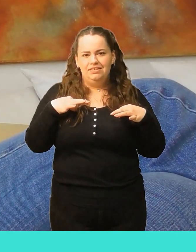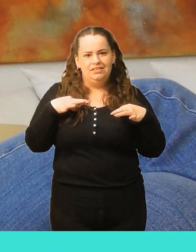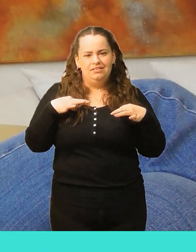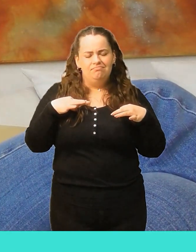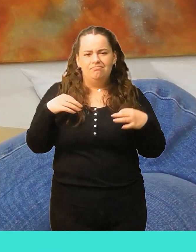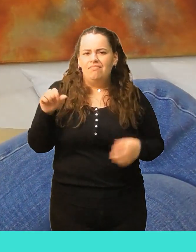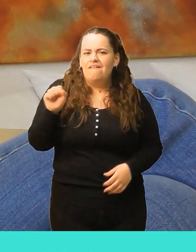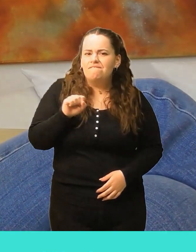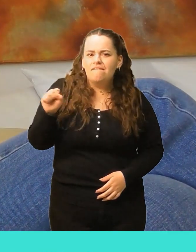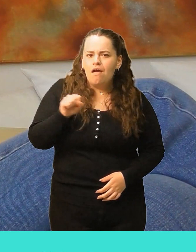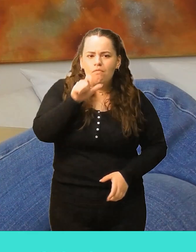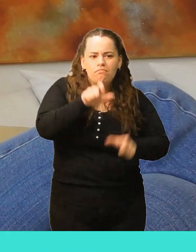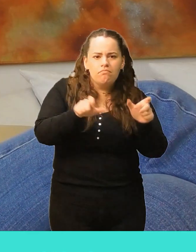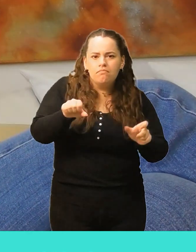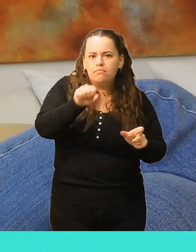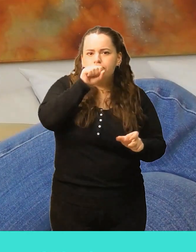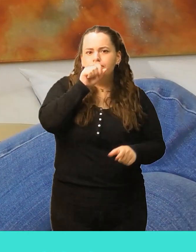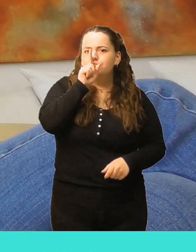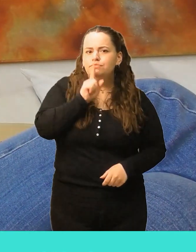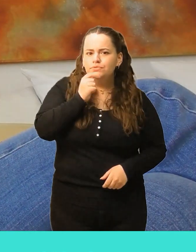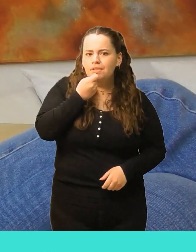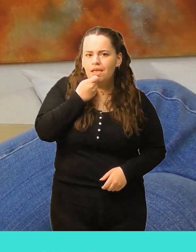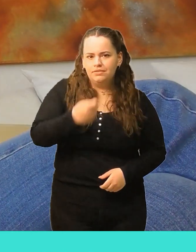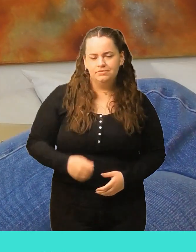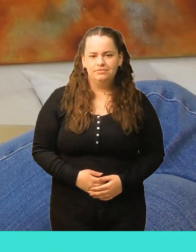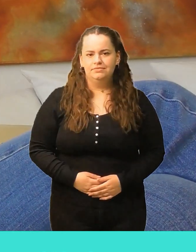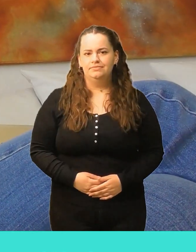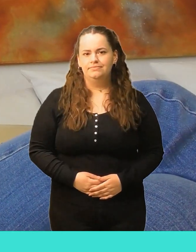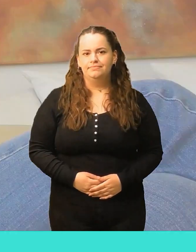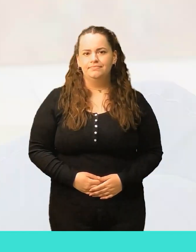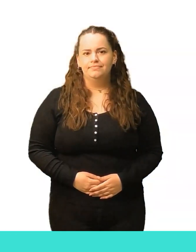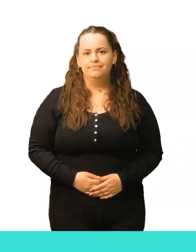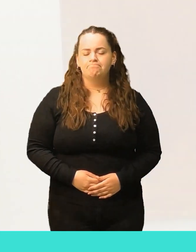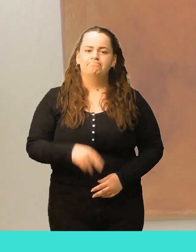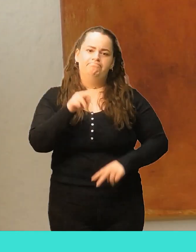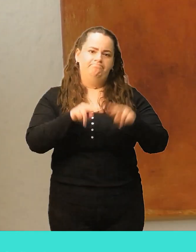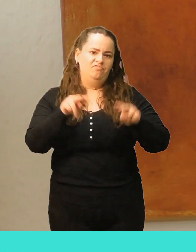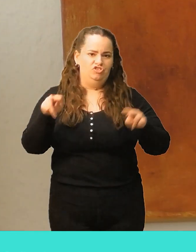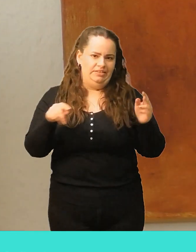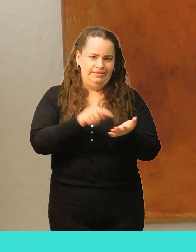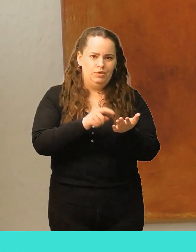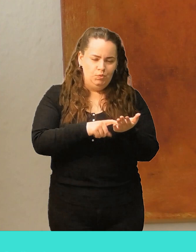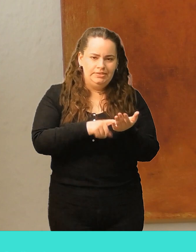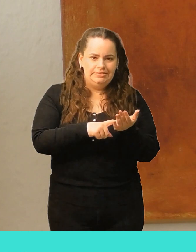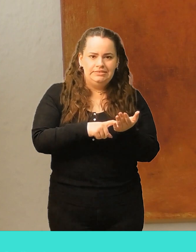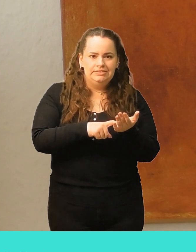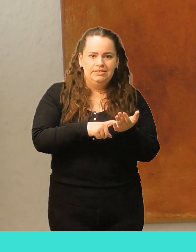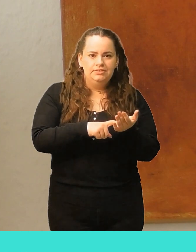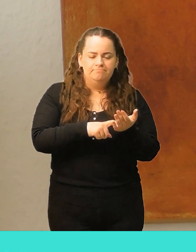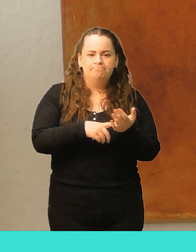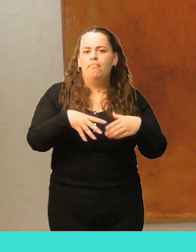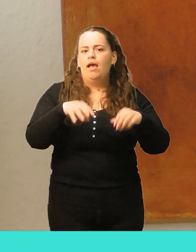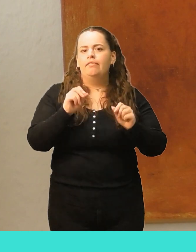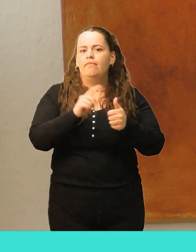ungesund. Also warum essen wir so gerne Süßes? Das hat verschiedene